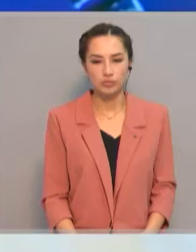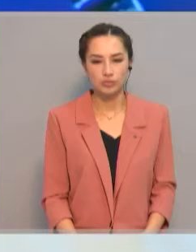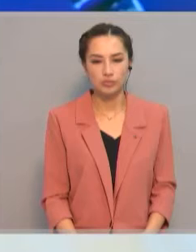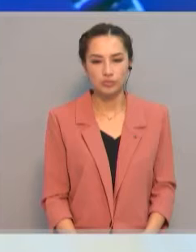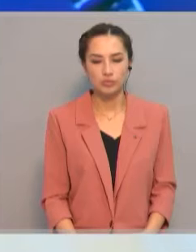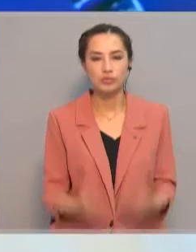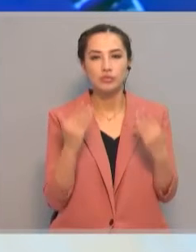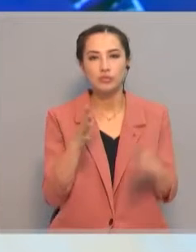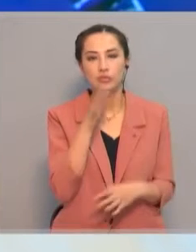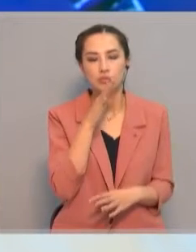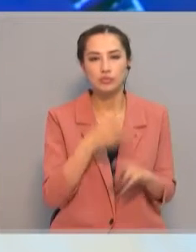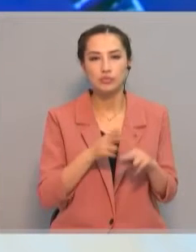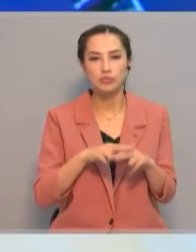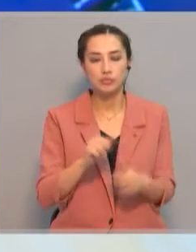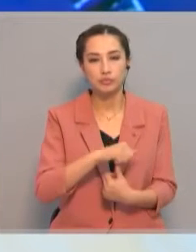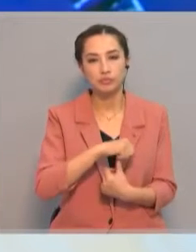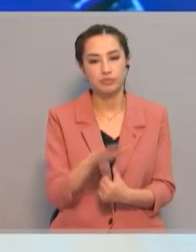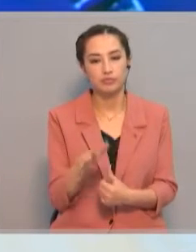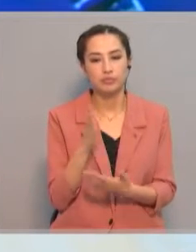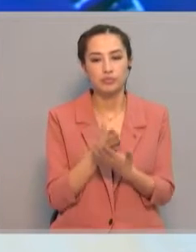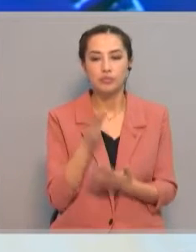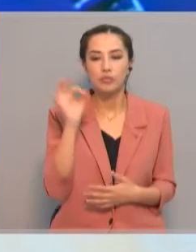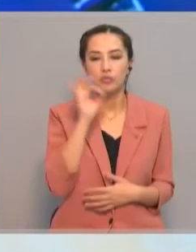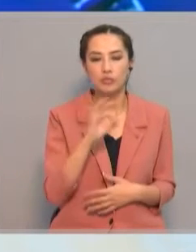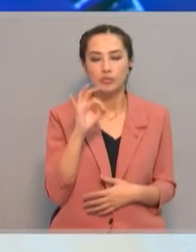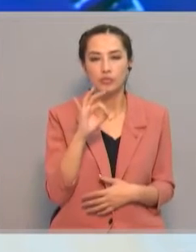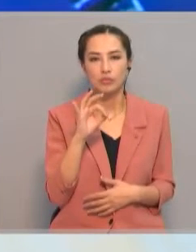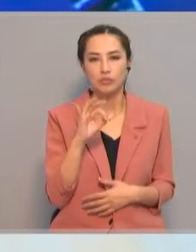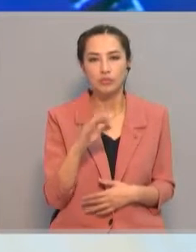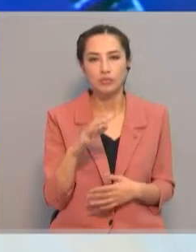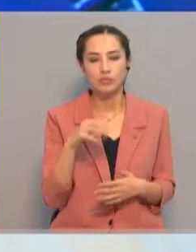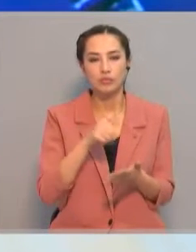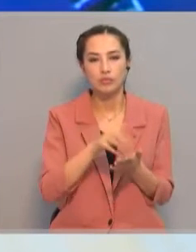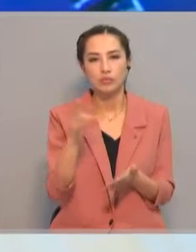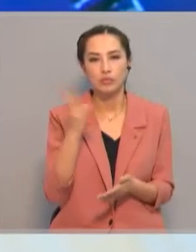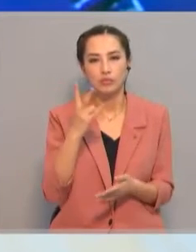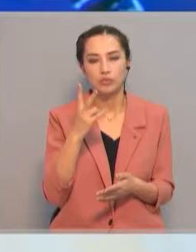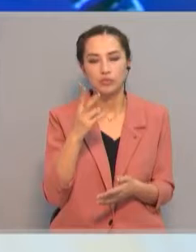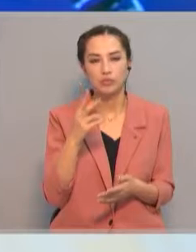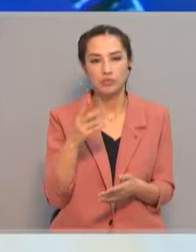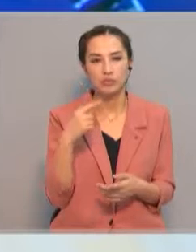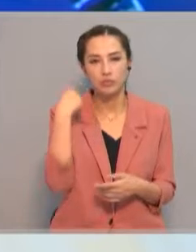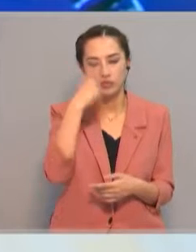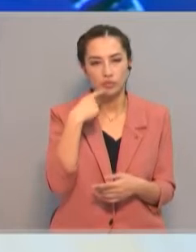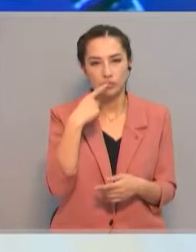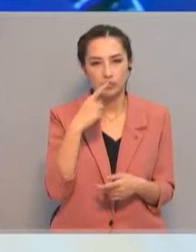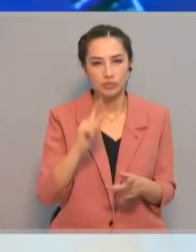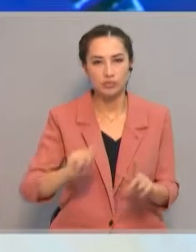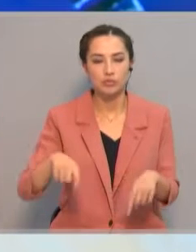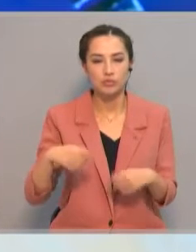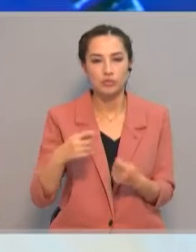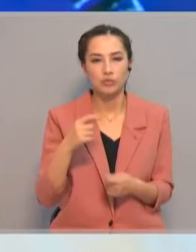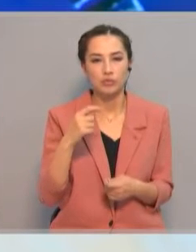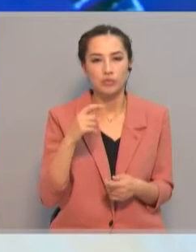настоящее время все те распространяются информация с призывом отказаться от мобильных переводов есть занимающихся частным